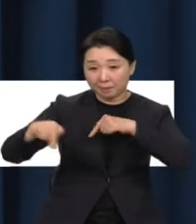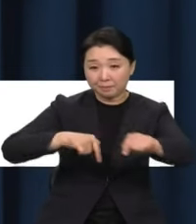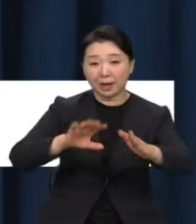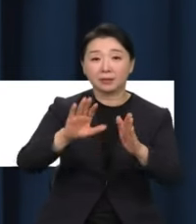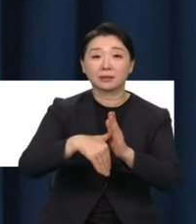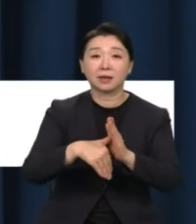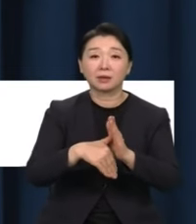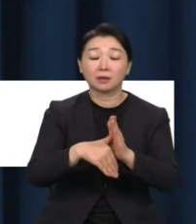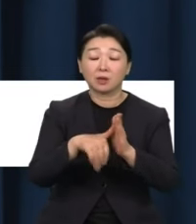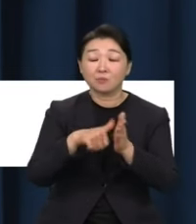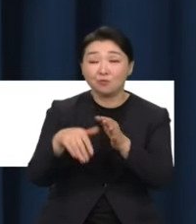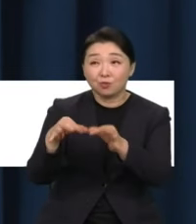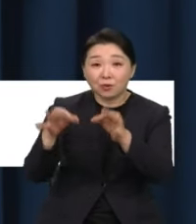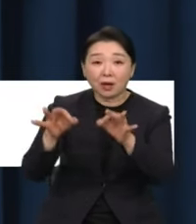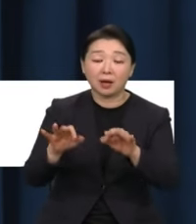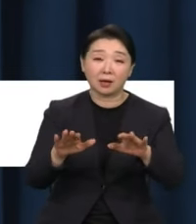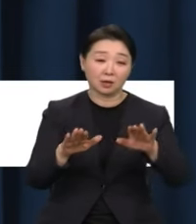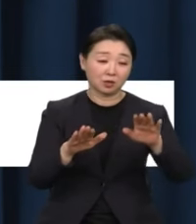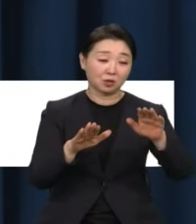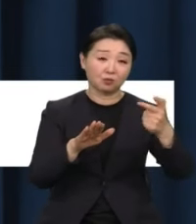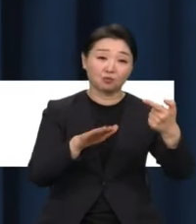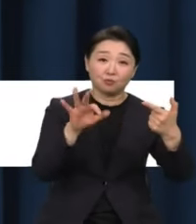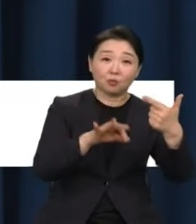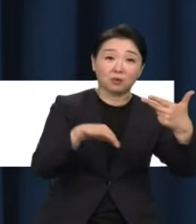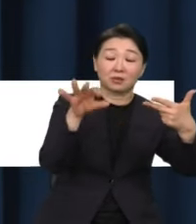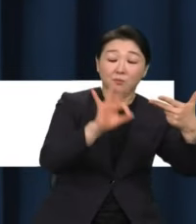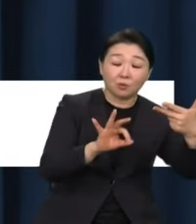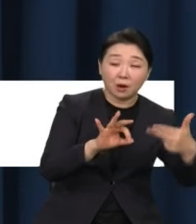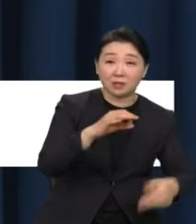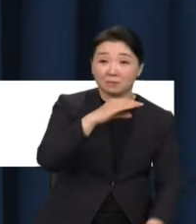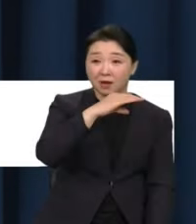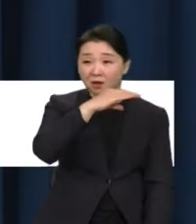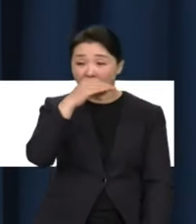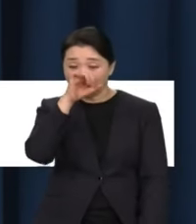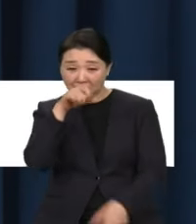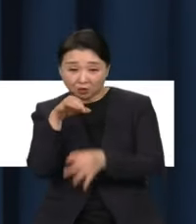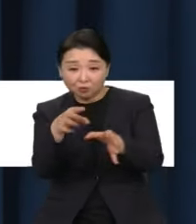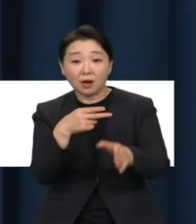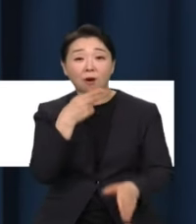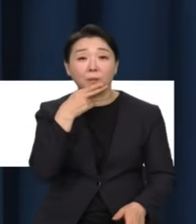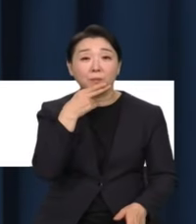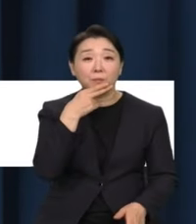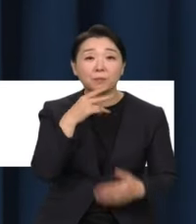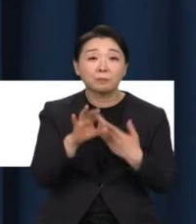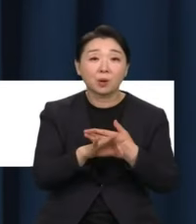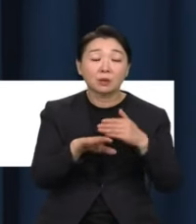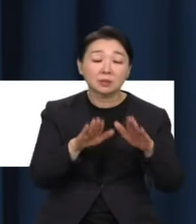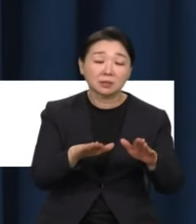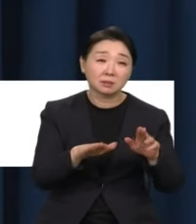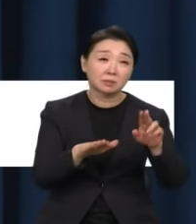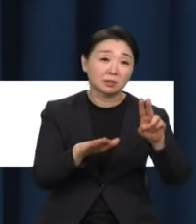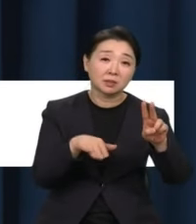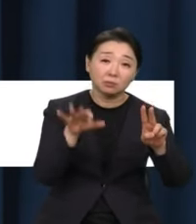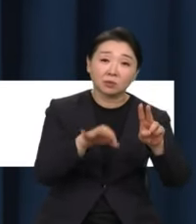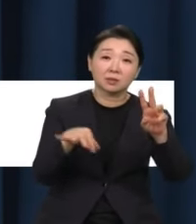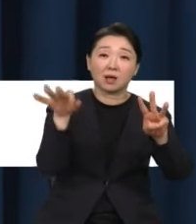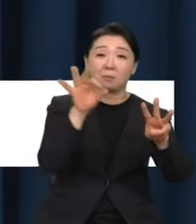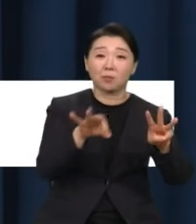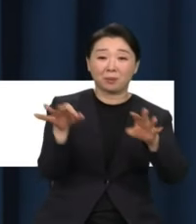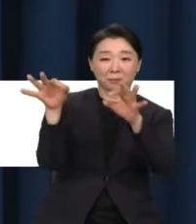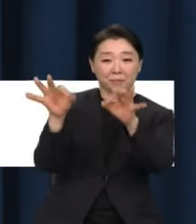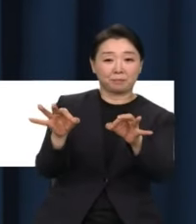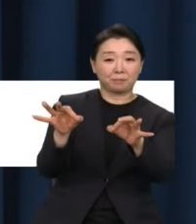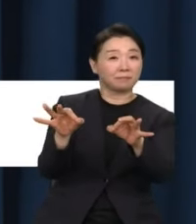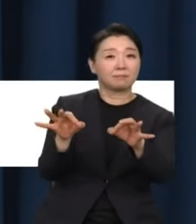내지 7%에 이른 물가가 건전 재정 기조가 아니었다면 지금 2 내지 3%대로